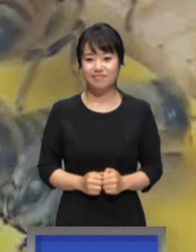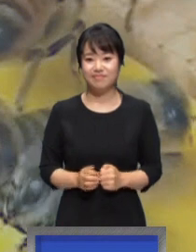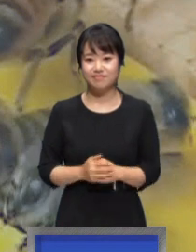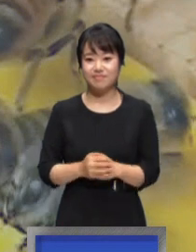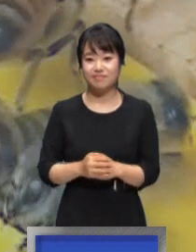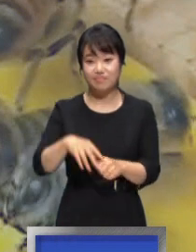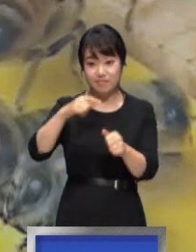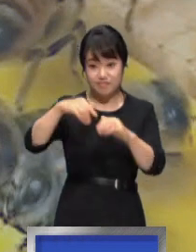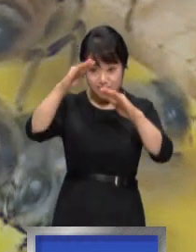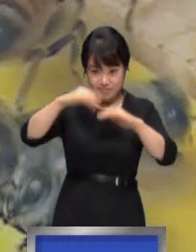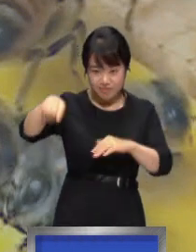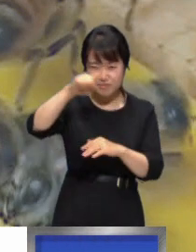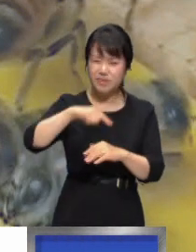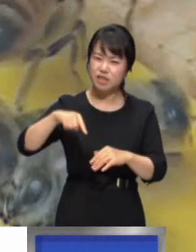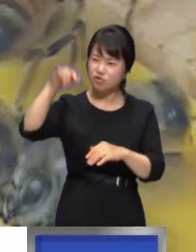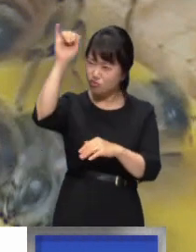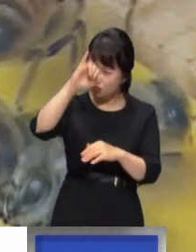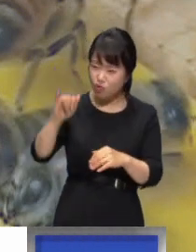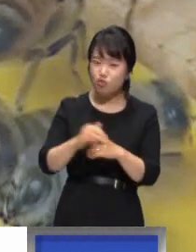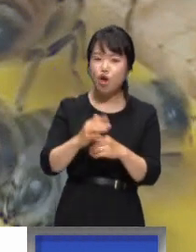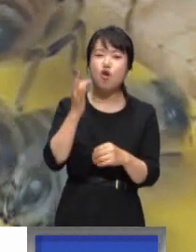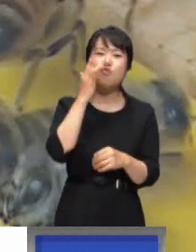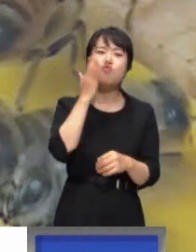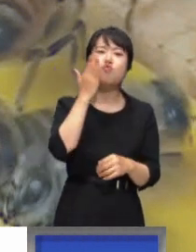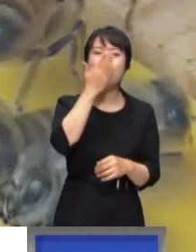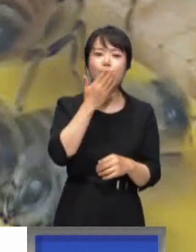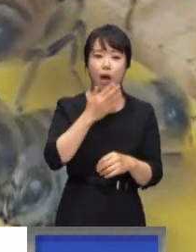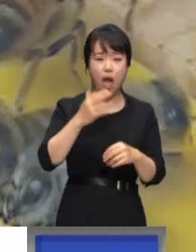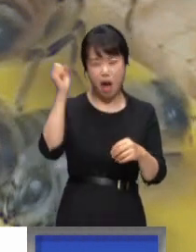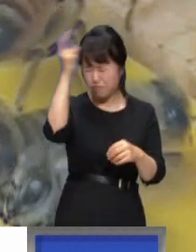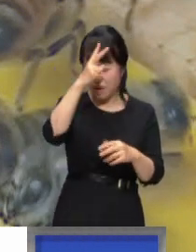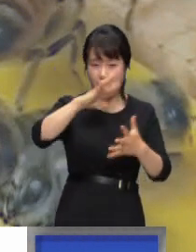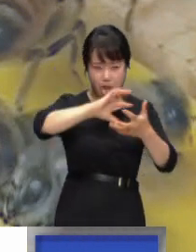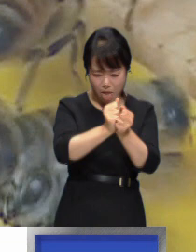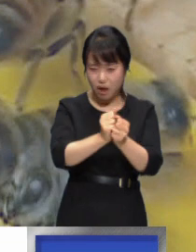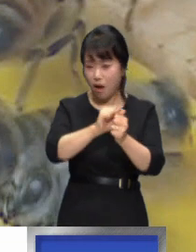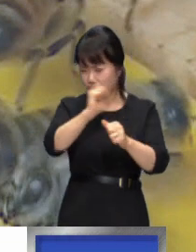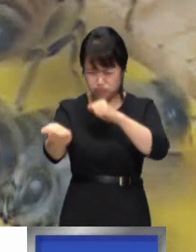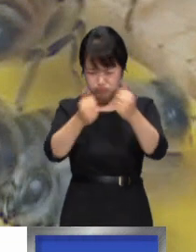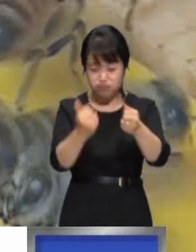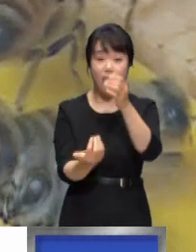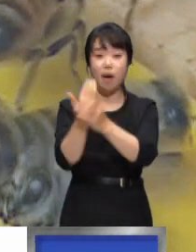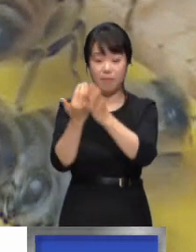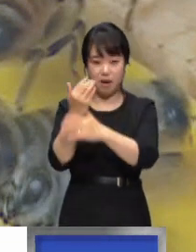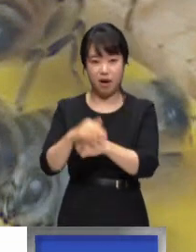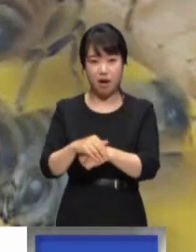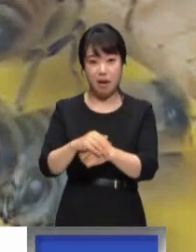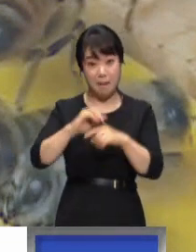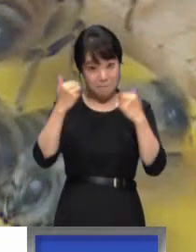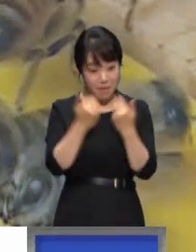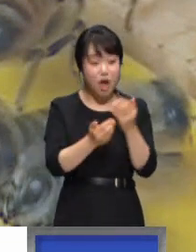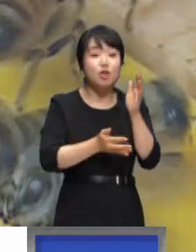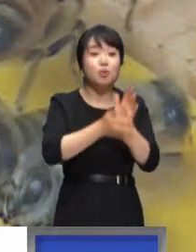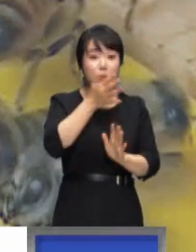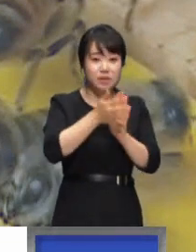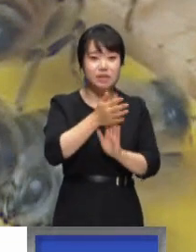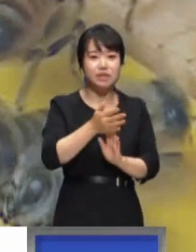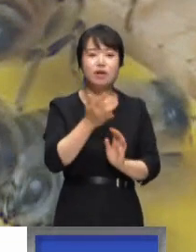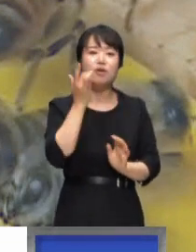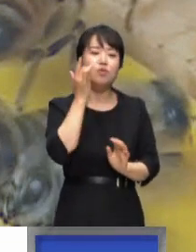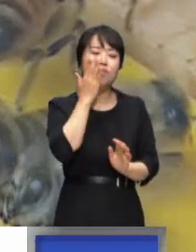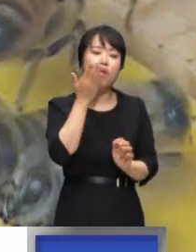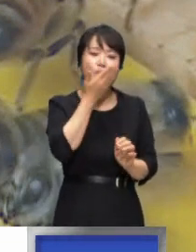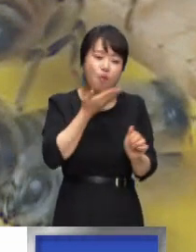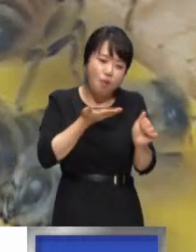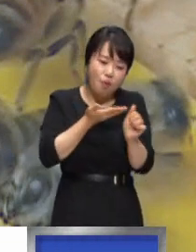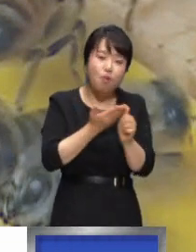이상기후 속에 전국적으로 꿀벌 집단 폐사가 이어지고 있습니다. 네, 이런 가운데 도심에서 벌을 기르는 도시양봉이 꿀벌